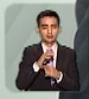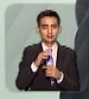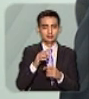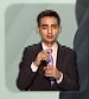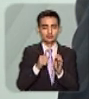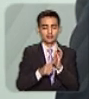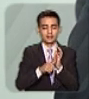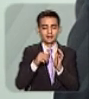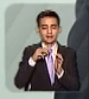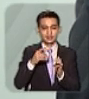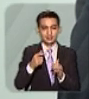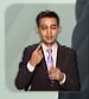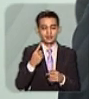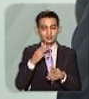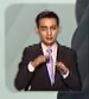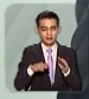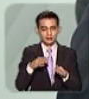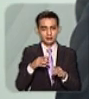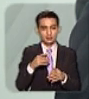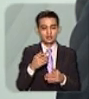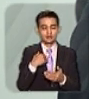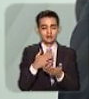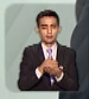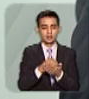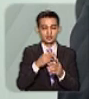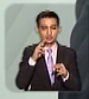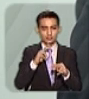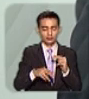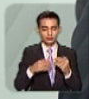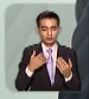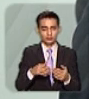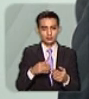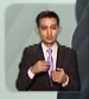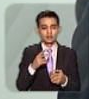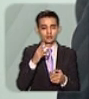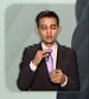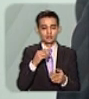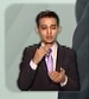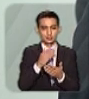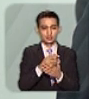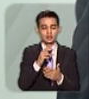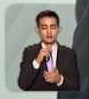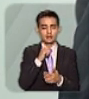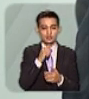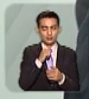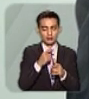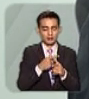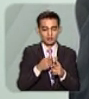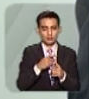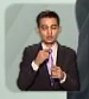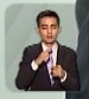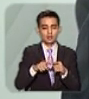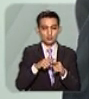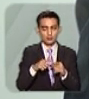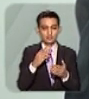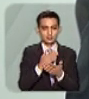килограмм. На сегодняшний данные запасы закончились. Но имеются достаточные запасы у нас картофеля, моркови, также